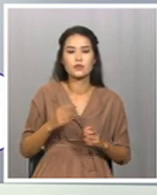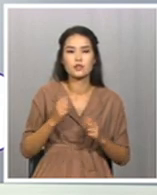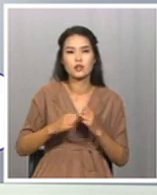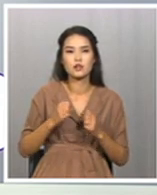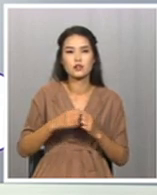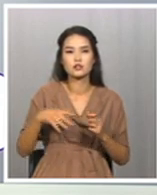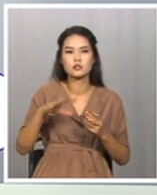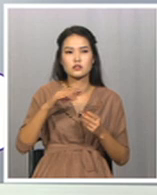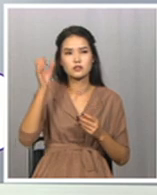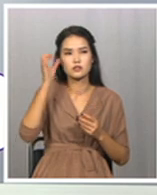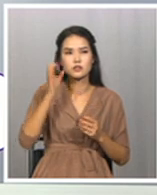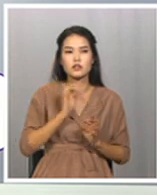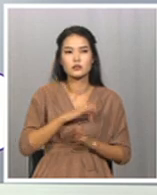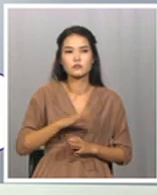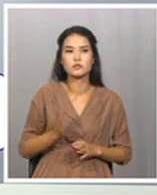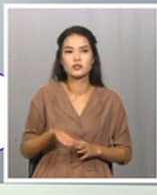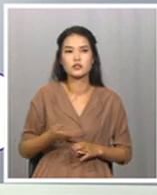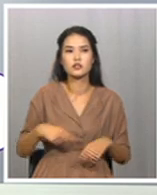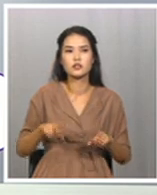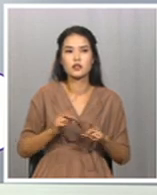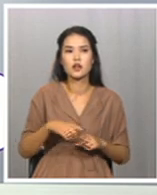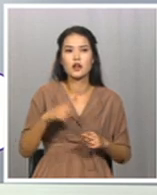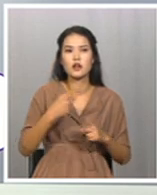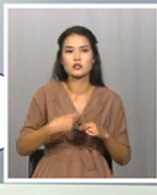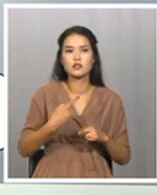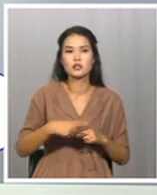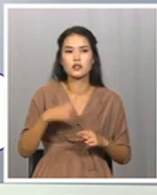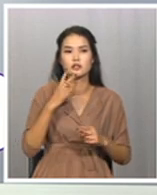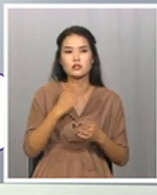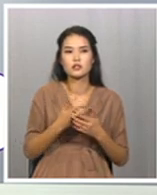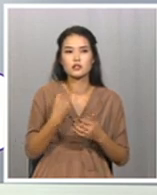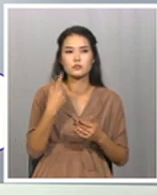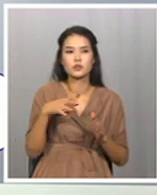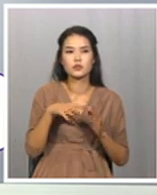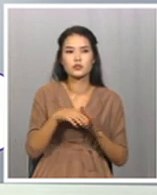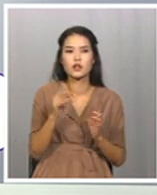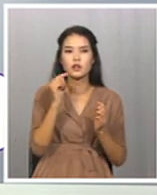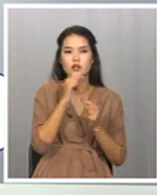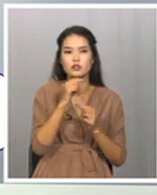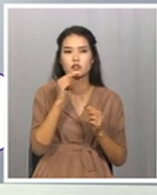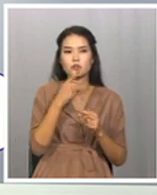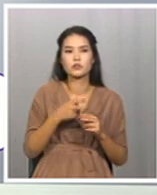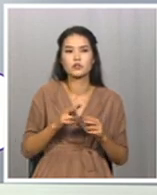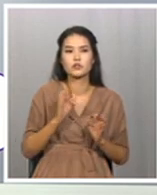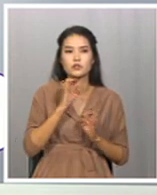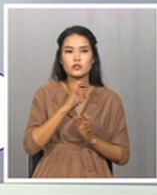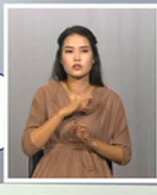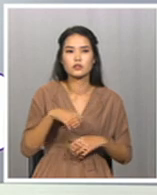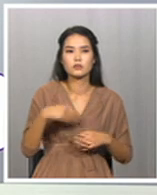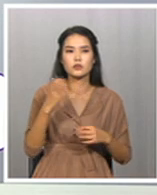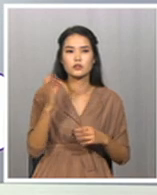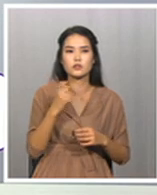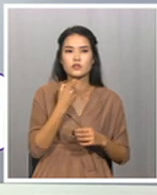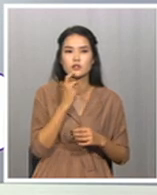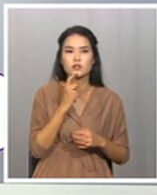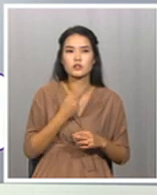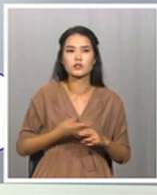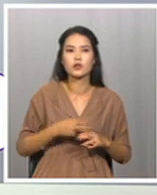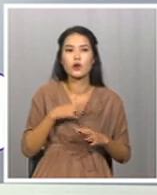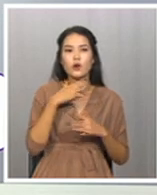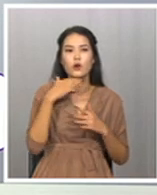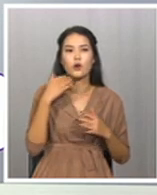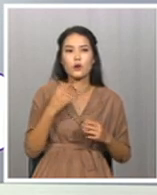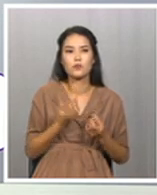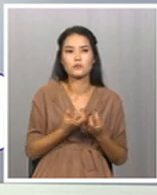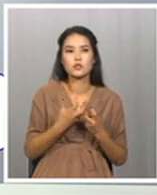бәсекеге қабілеттілігі. Аталған деректердің біреуімен экономикалық даму деңгейіне баға беру мүмкін емес. Сондықтан осы деректердің